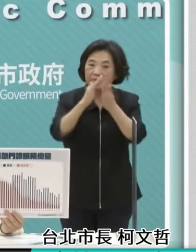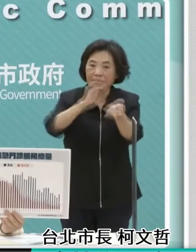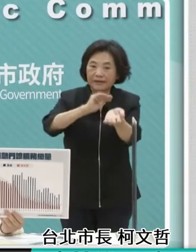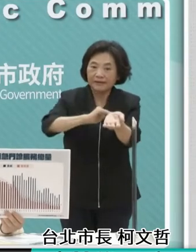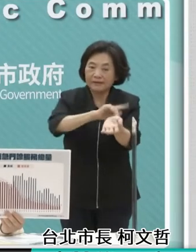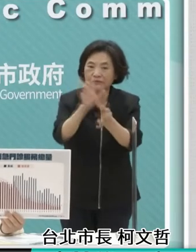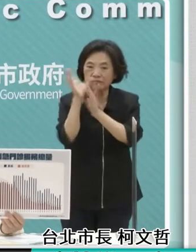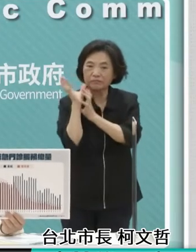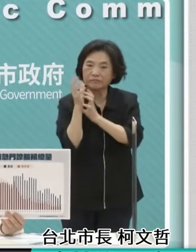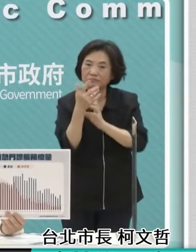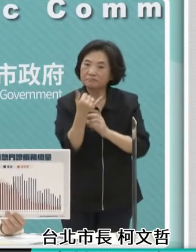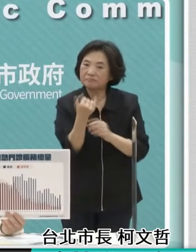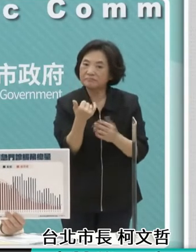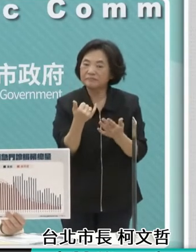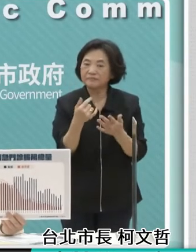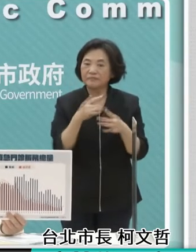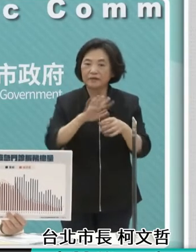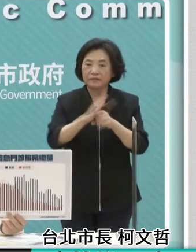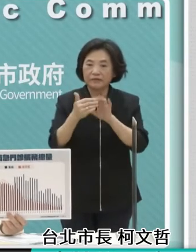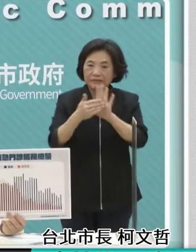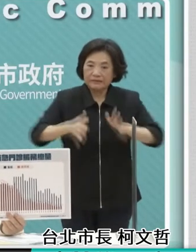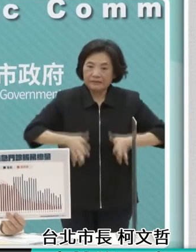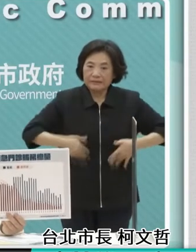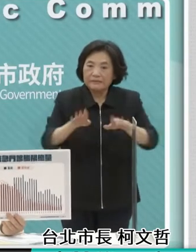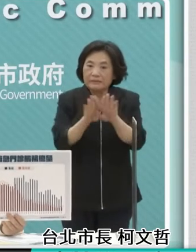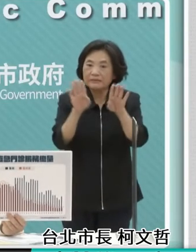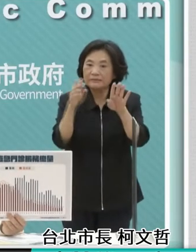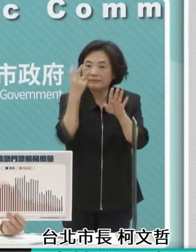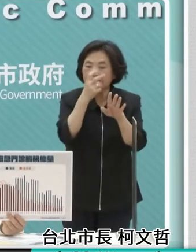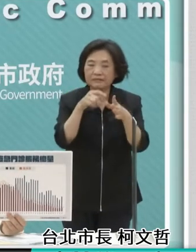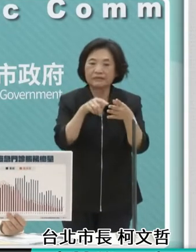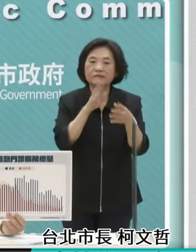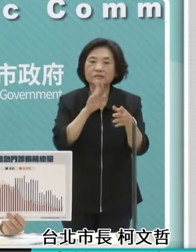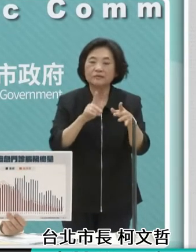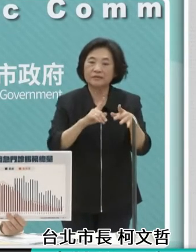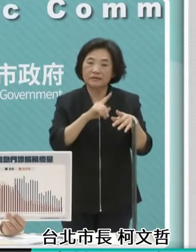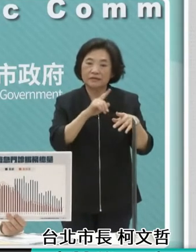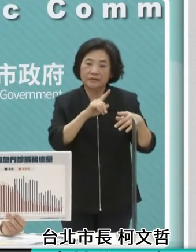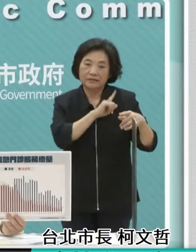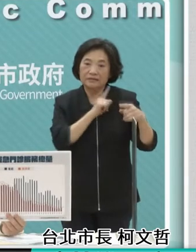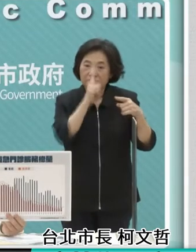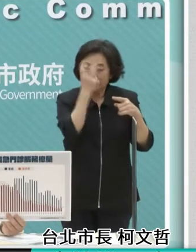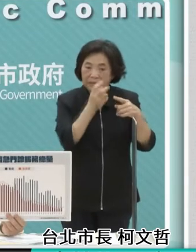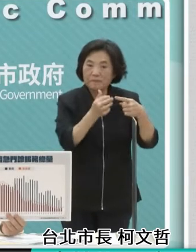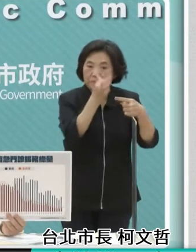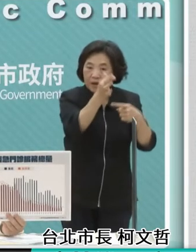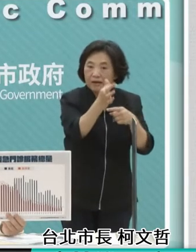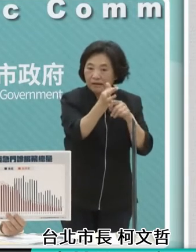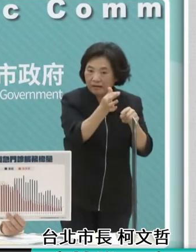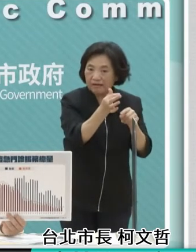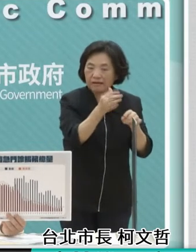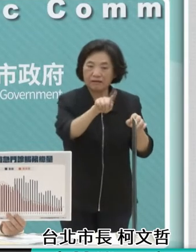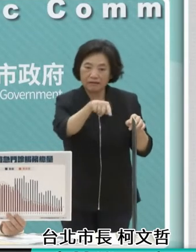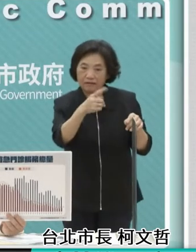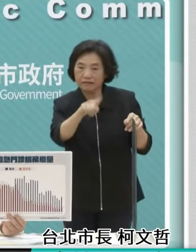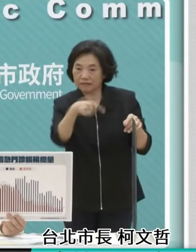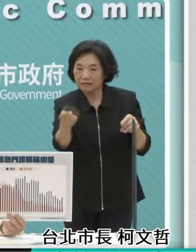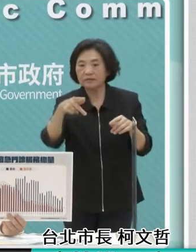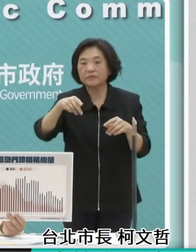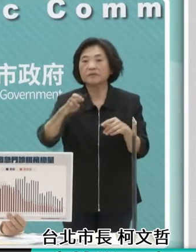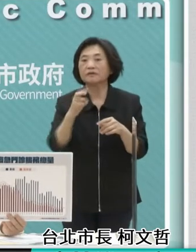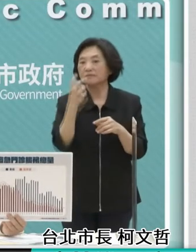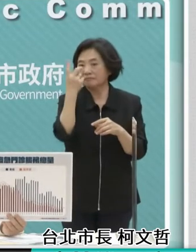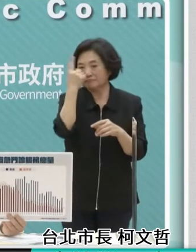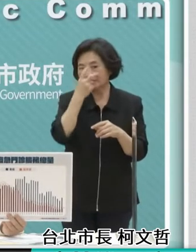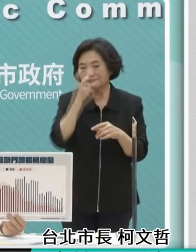是防疫机门诊的，就是所谓快筛阳性的，我们现在把那个车来数都撤掉了，回归